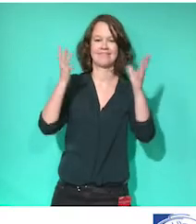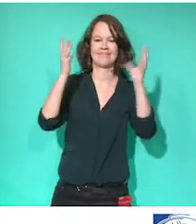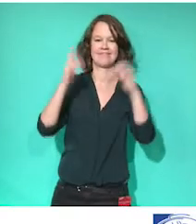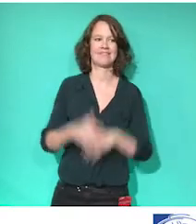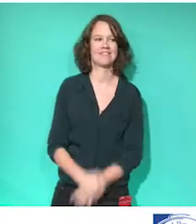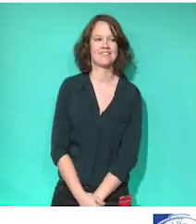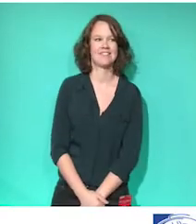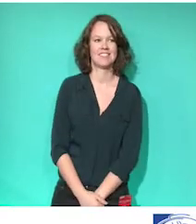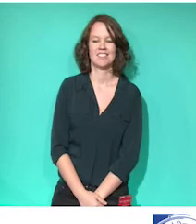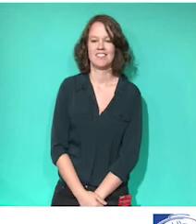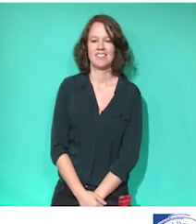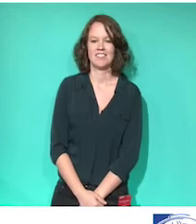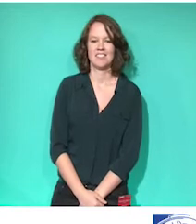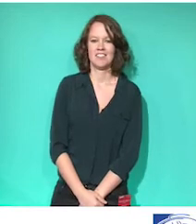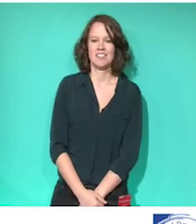Bravo.